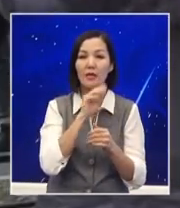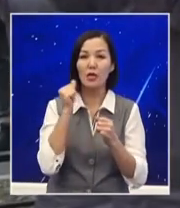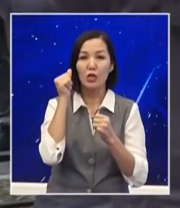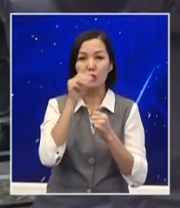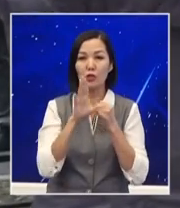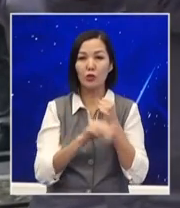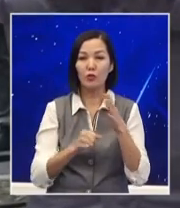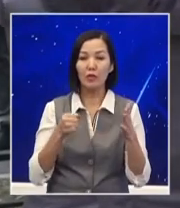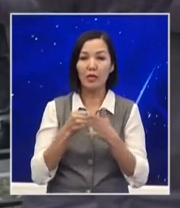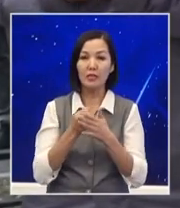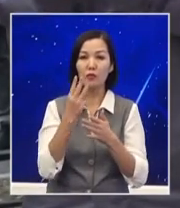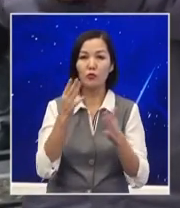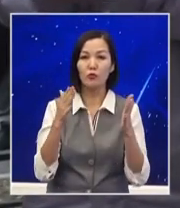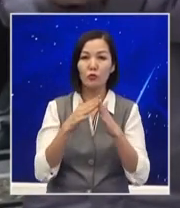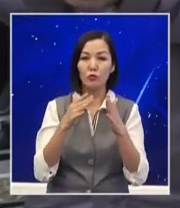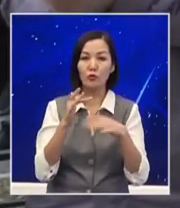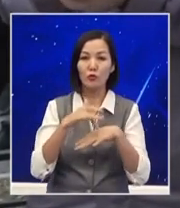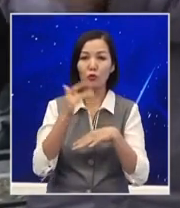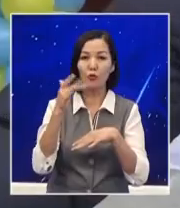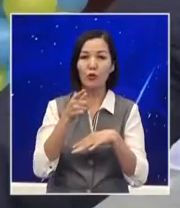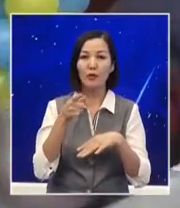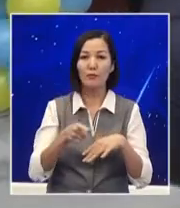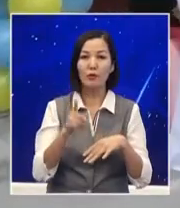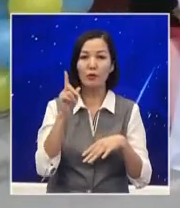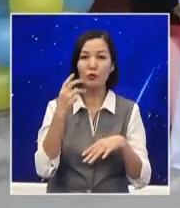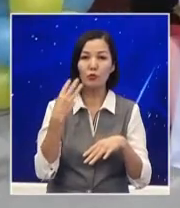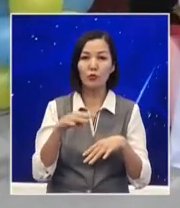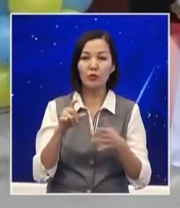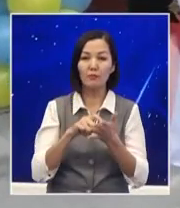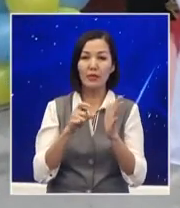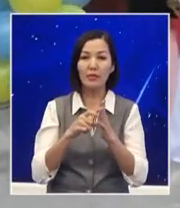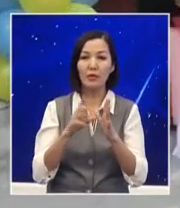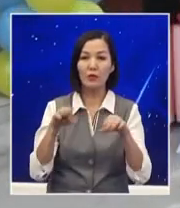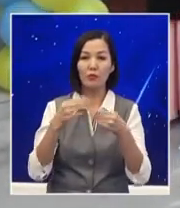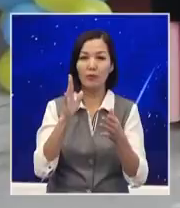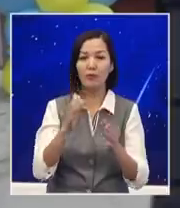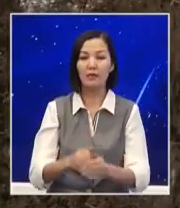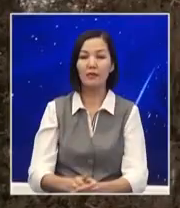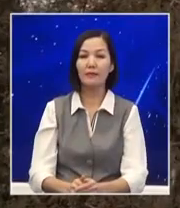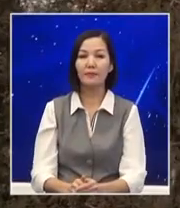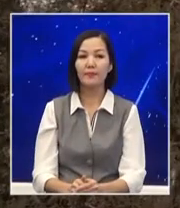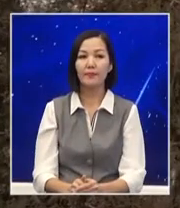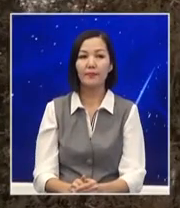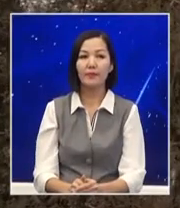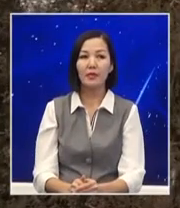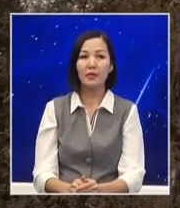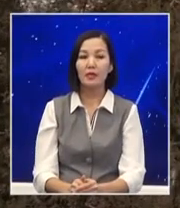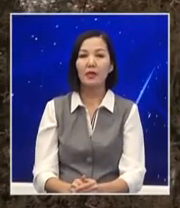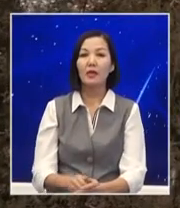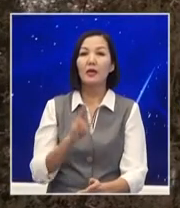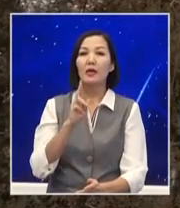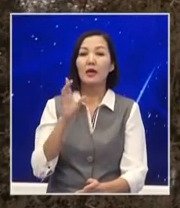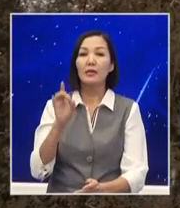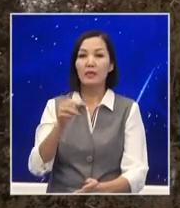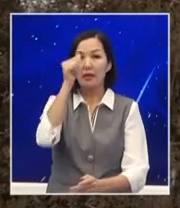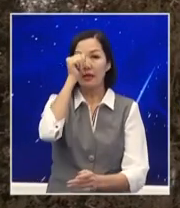көп қабатты 3 тұрғын үй, яғни 130 пәтерлі баспана пайдалануға берілмек. Қаңтар айында тағы да 50 пәтер